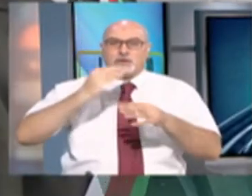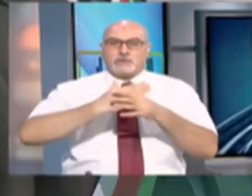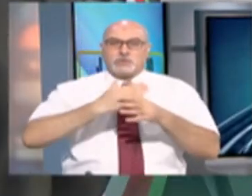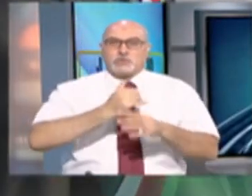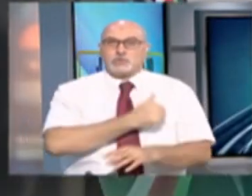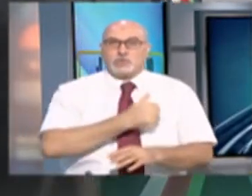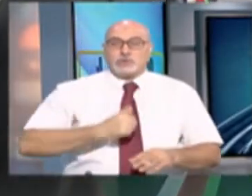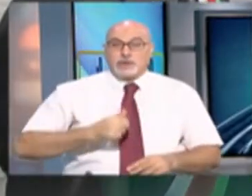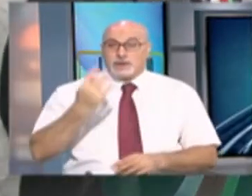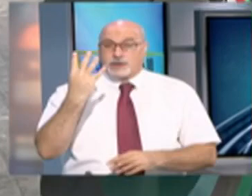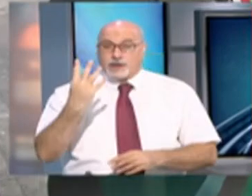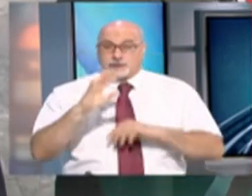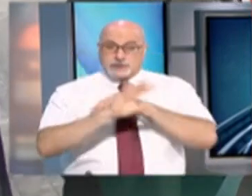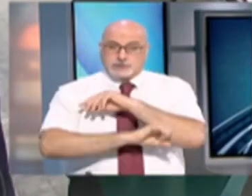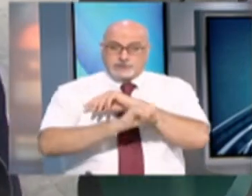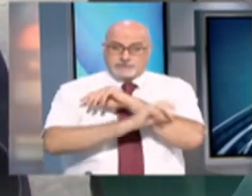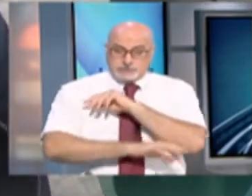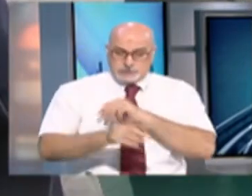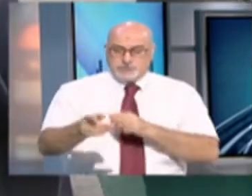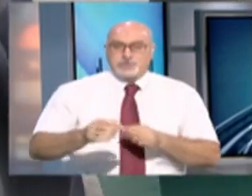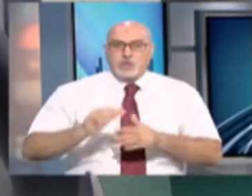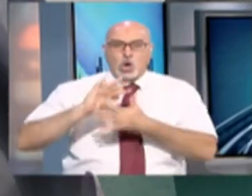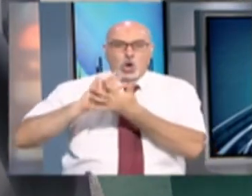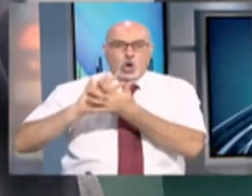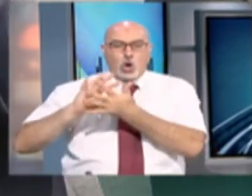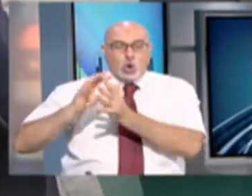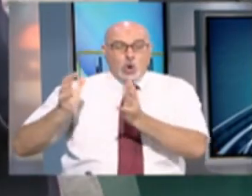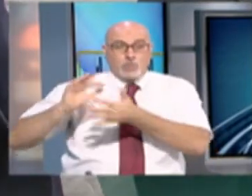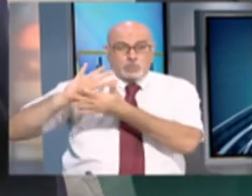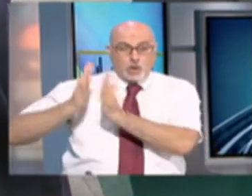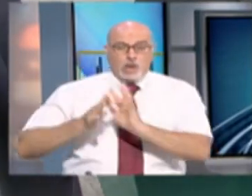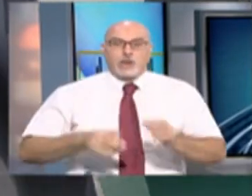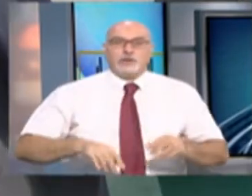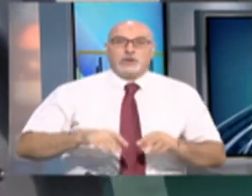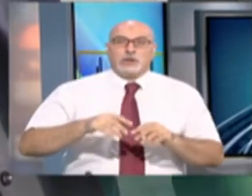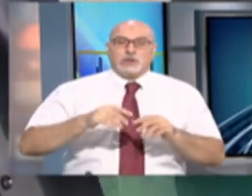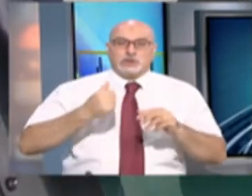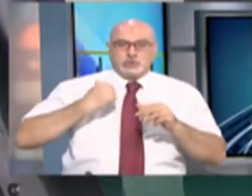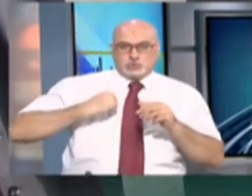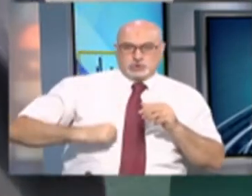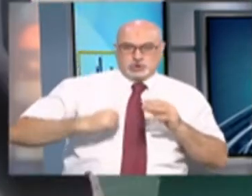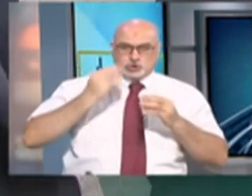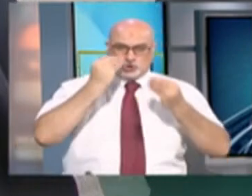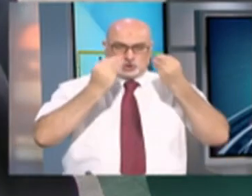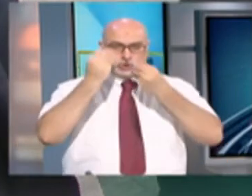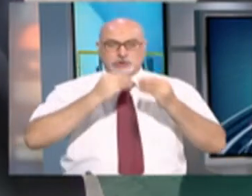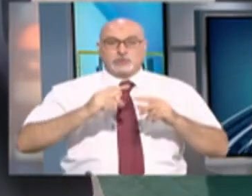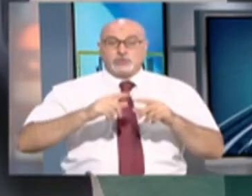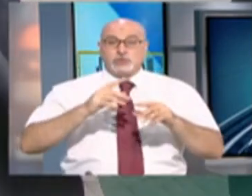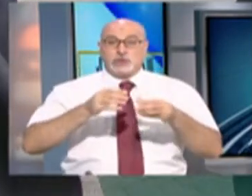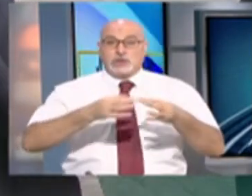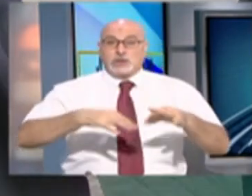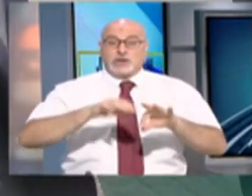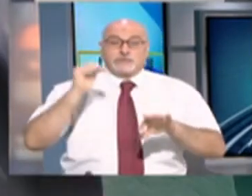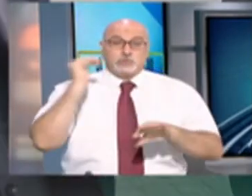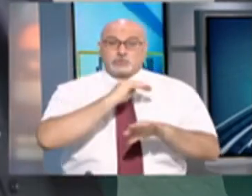أربع مصالح، هي مصلحة الحروق الكبرى، مصلحة الجراحة والتجميل، مصلحة الاستعجالات، بالإضافة إلى